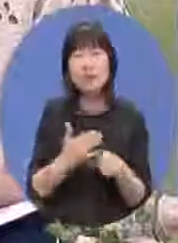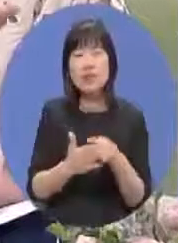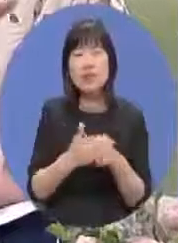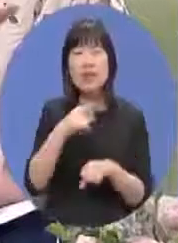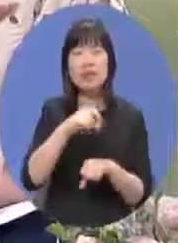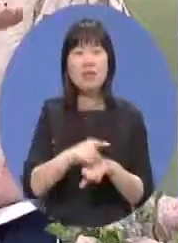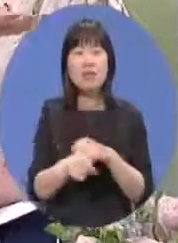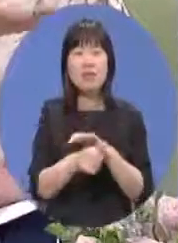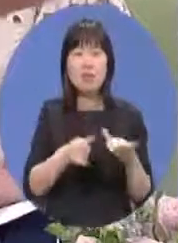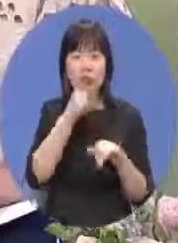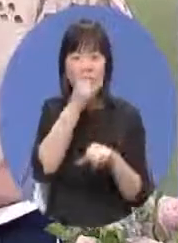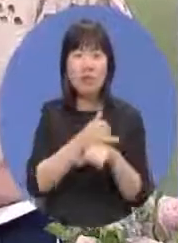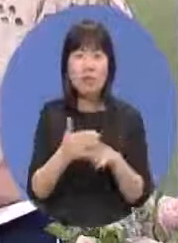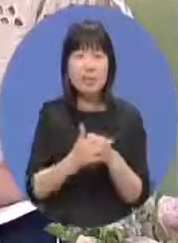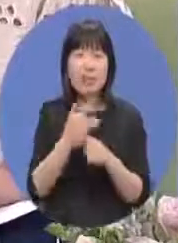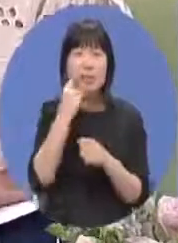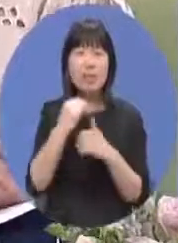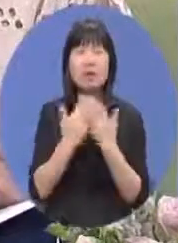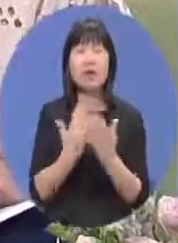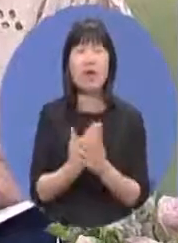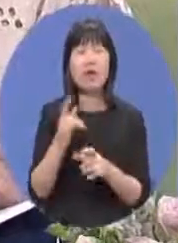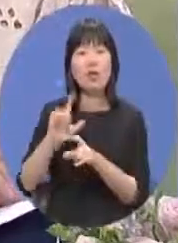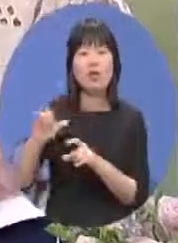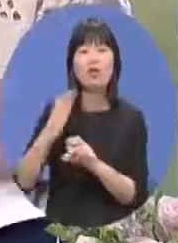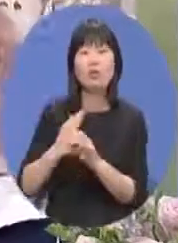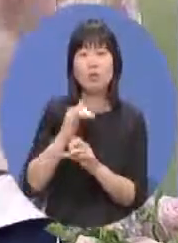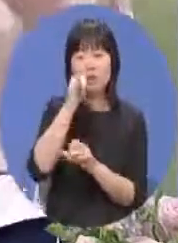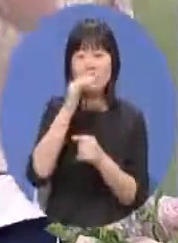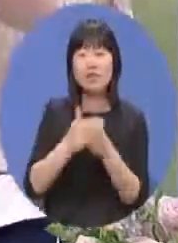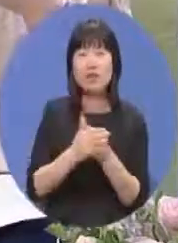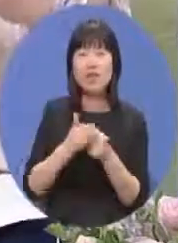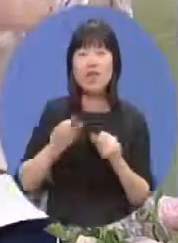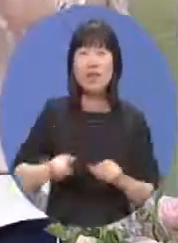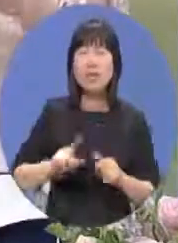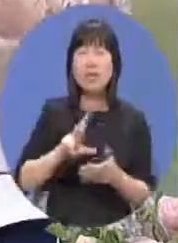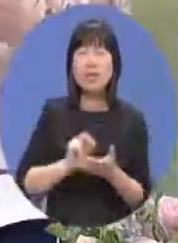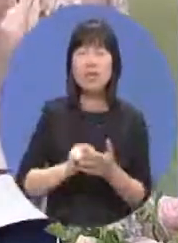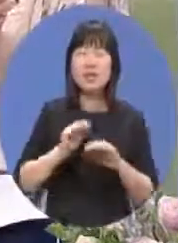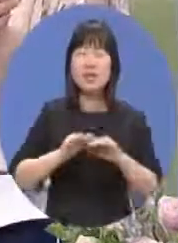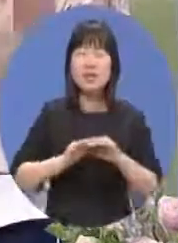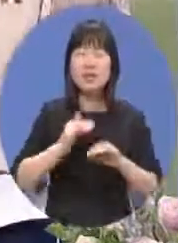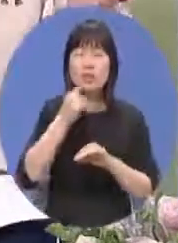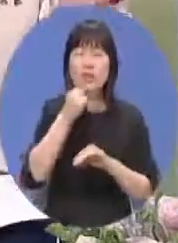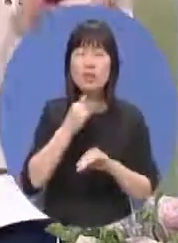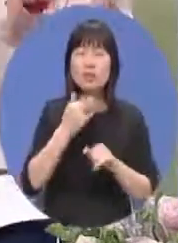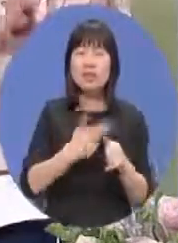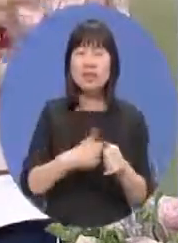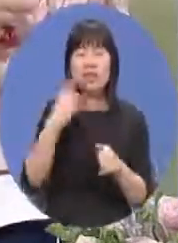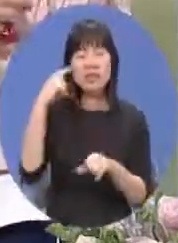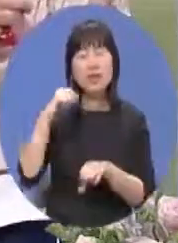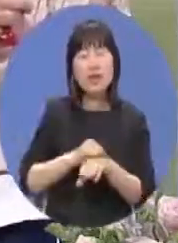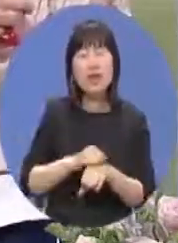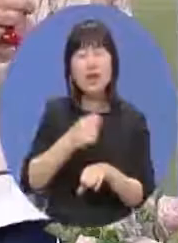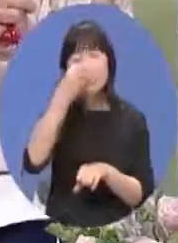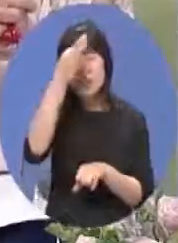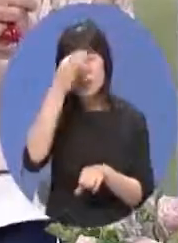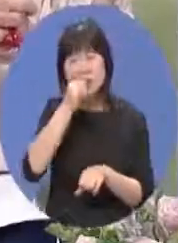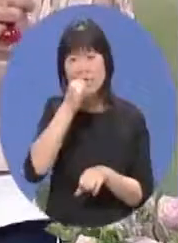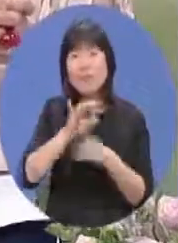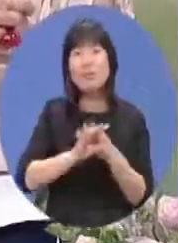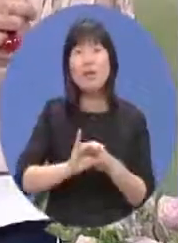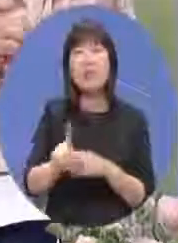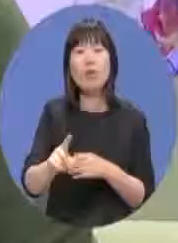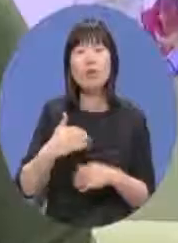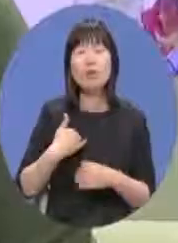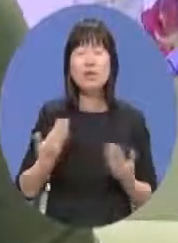성격이 소극적이라든가 그런 엄마들도 다 그렇죠. 하고 있는 네, 맞아요. 고민이거든요. 요 과제를 좀풀수 있는 선생님만의 어떤 지혜, 노하우가 있다면 좀. 실은 이제